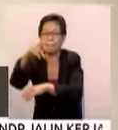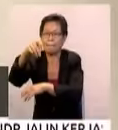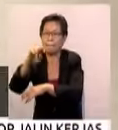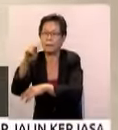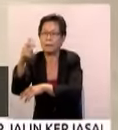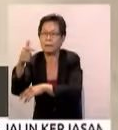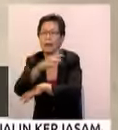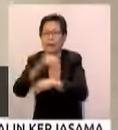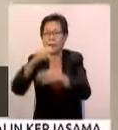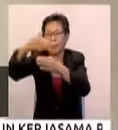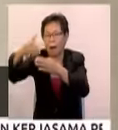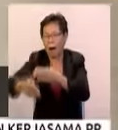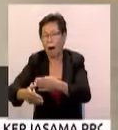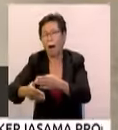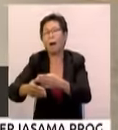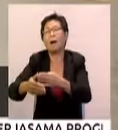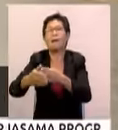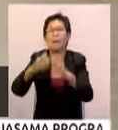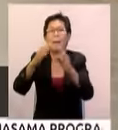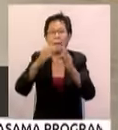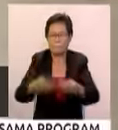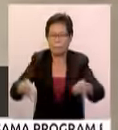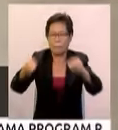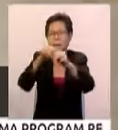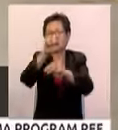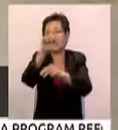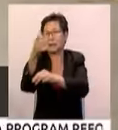Masjid Zahir di Bandaraya Alostar sejauh